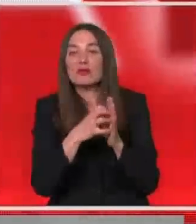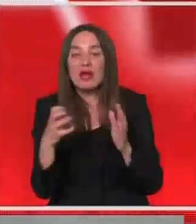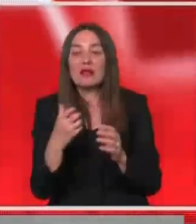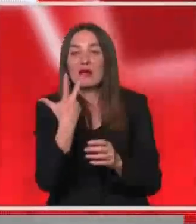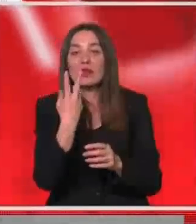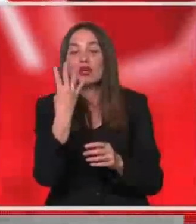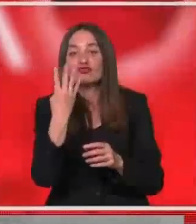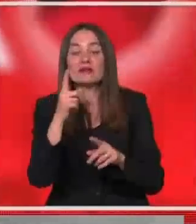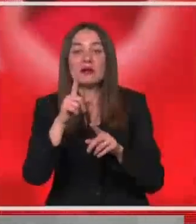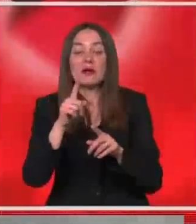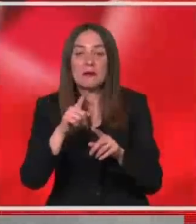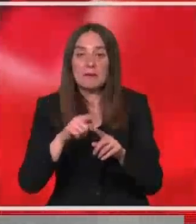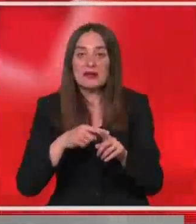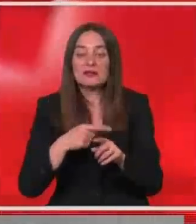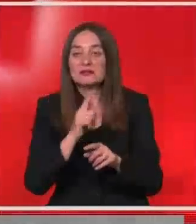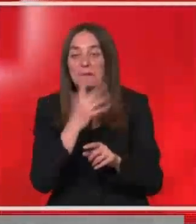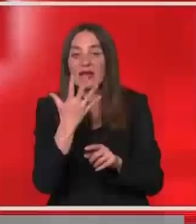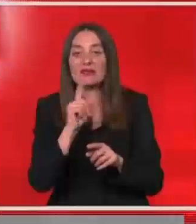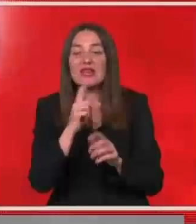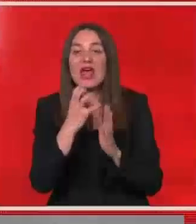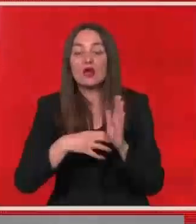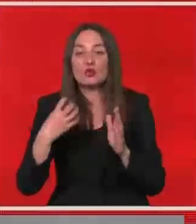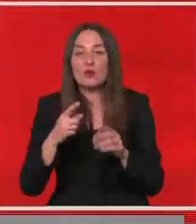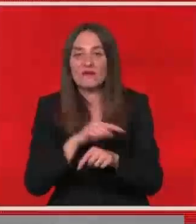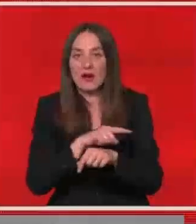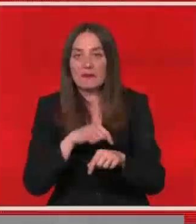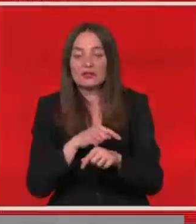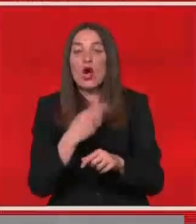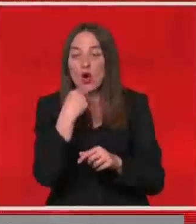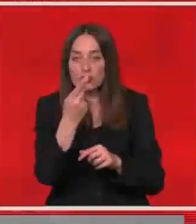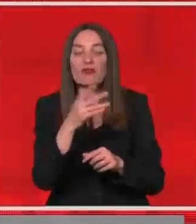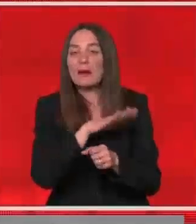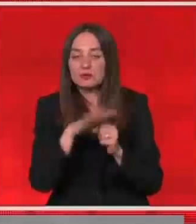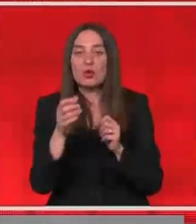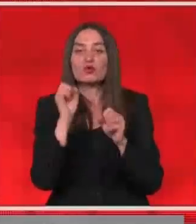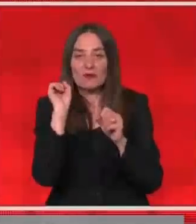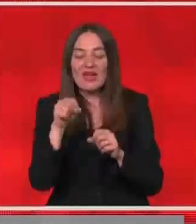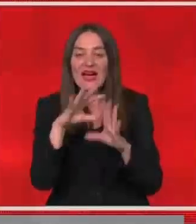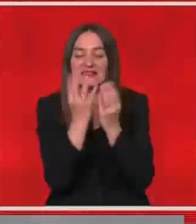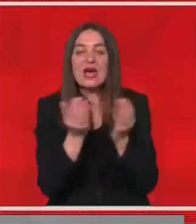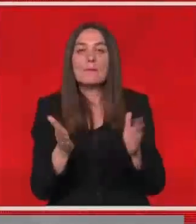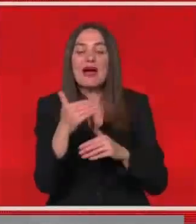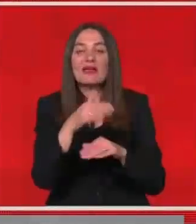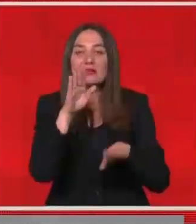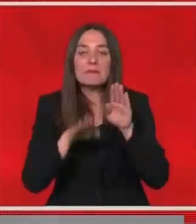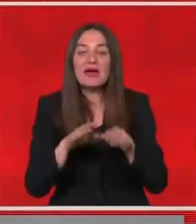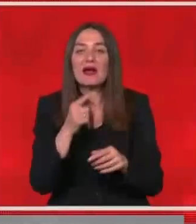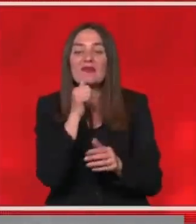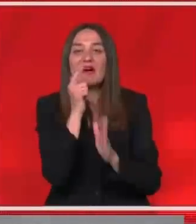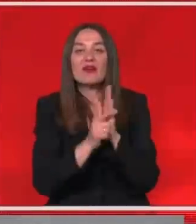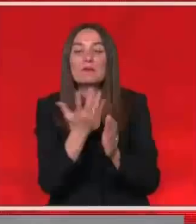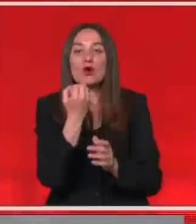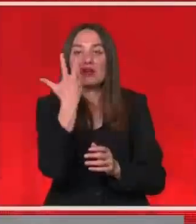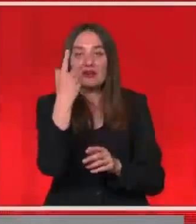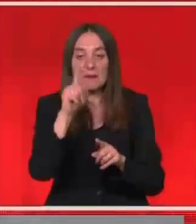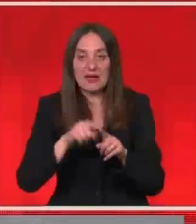5 meseci nije dug vremenski period. Odgovor na vaše pitanje, apsolutno da. Dakle, odnosi se, ceo paket mera se odnosi na period od 3